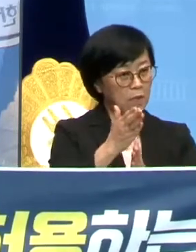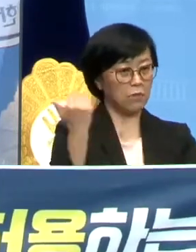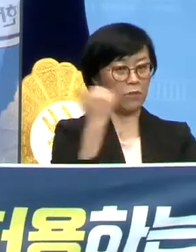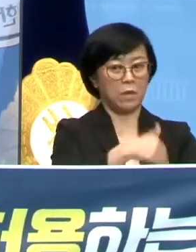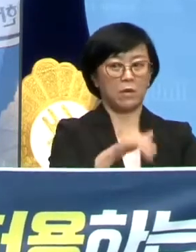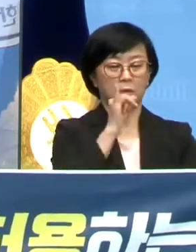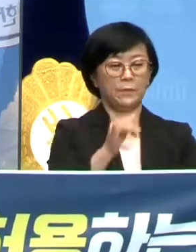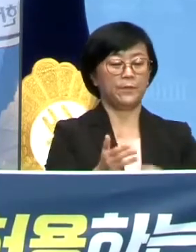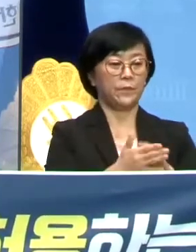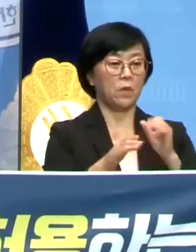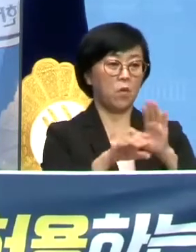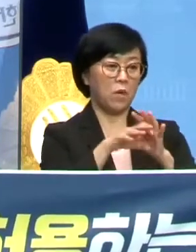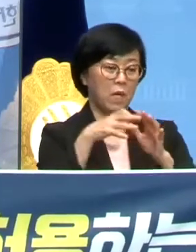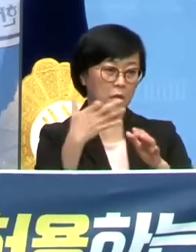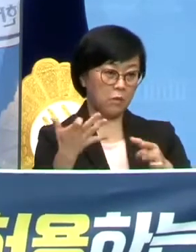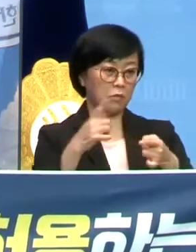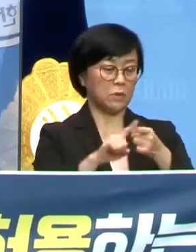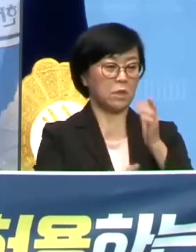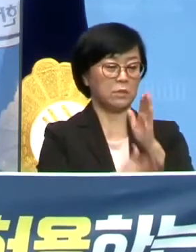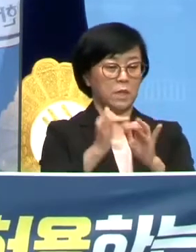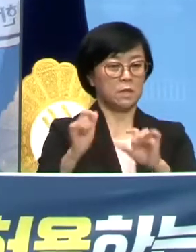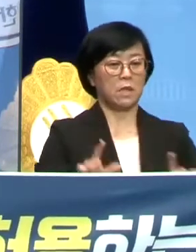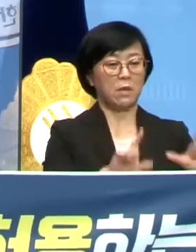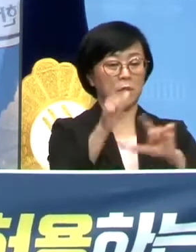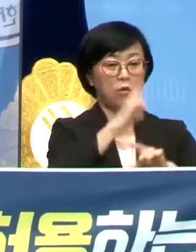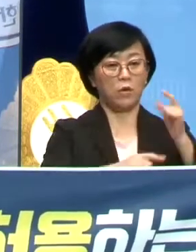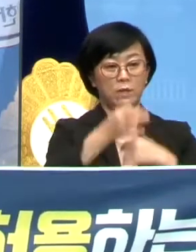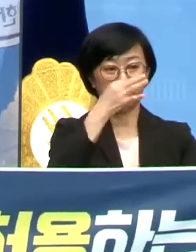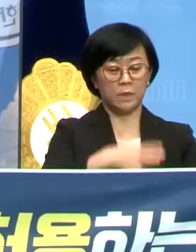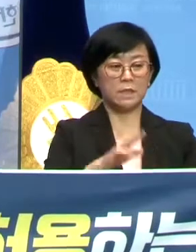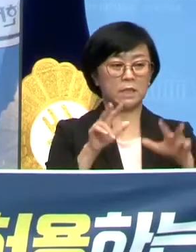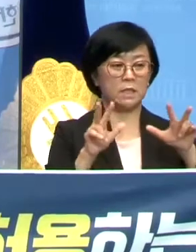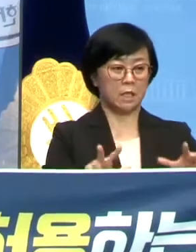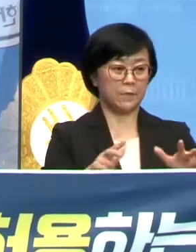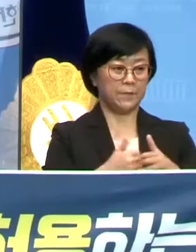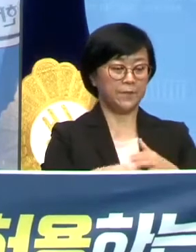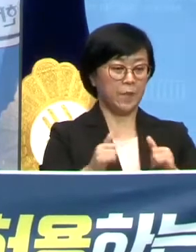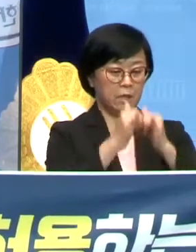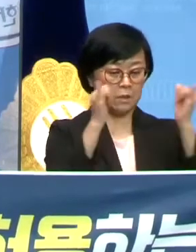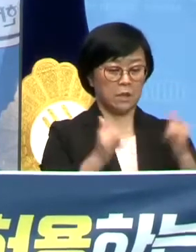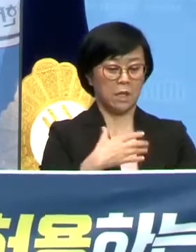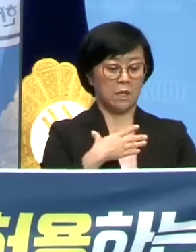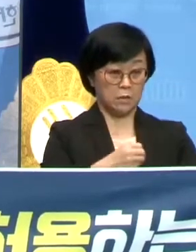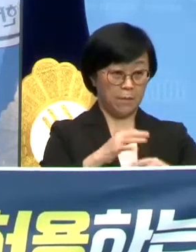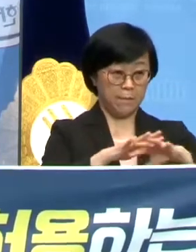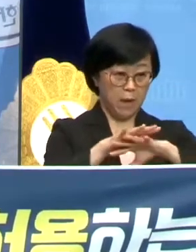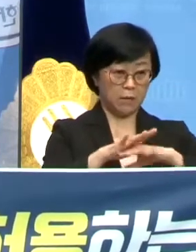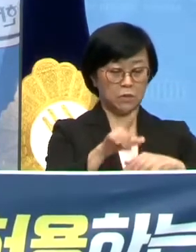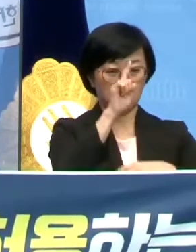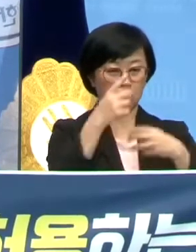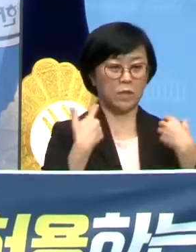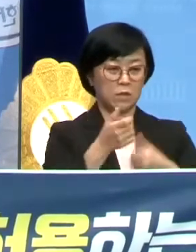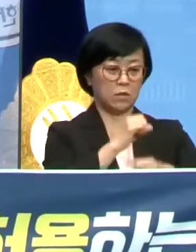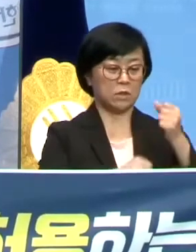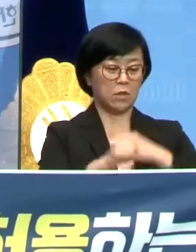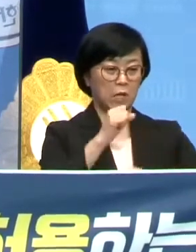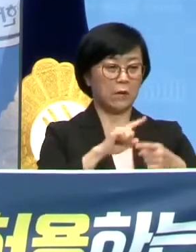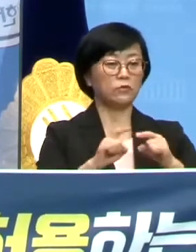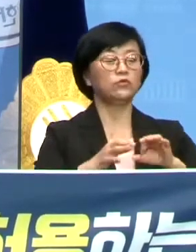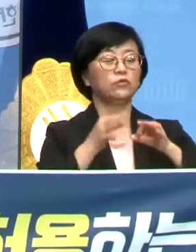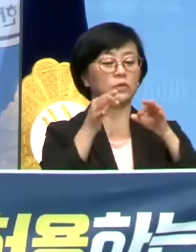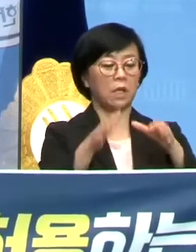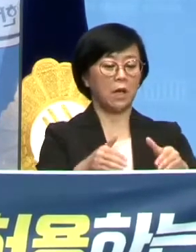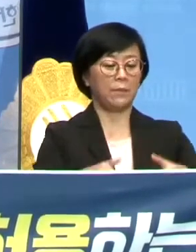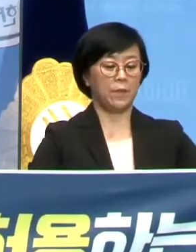합니다 코로나 19 위기로 시민의 삶이 점차 힘들어지고 있는 지금 무엇보다 사회안전망 강화를 위한 정부의 적극적인 투자가 담보